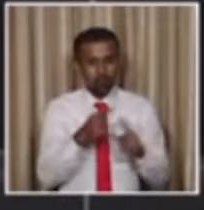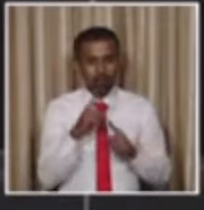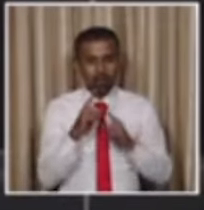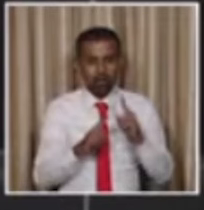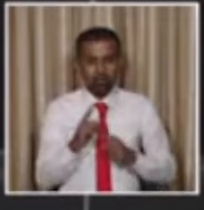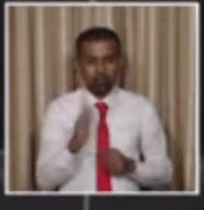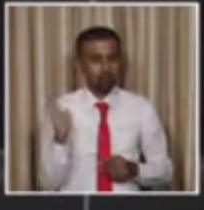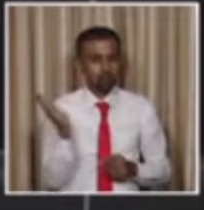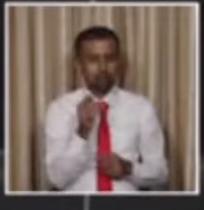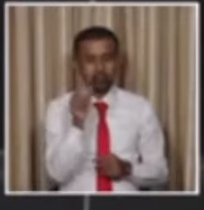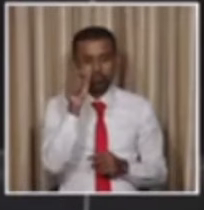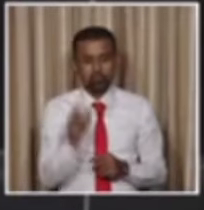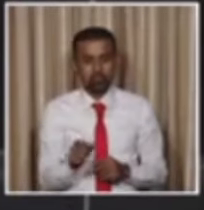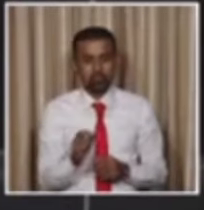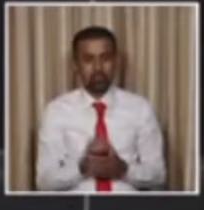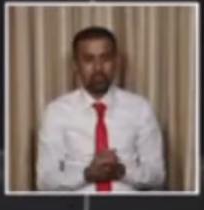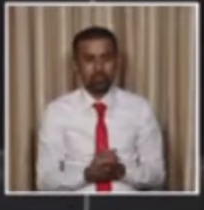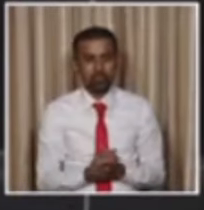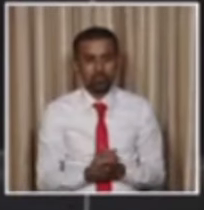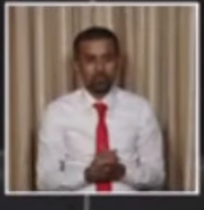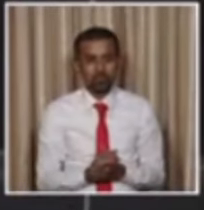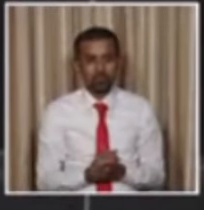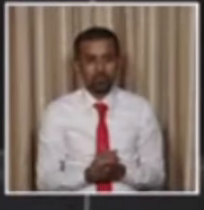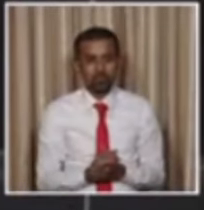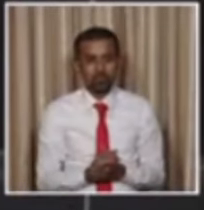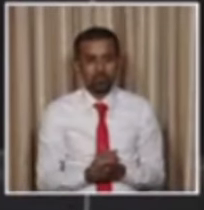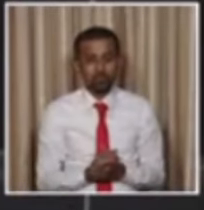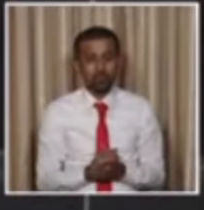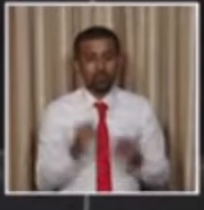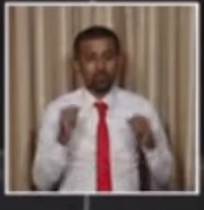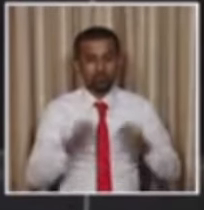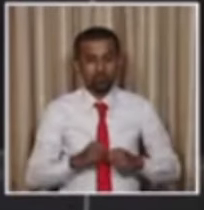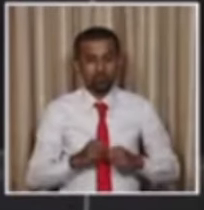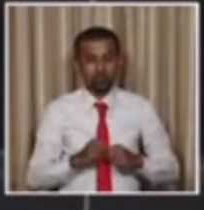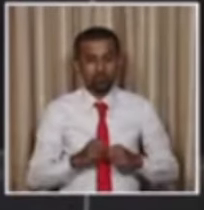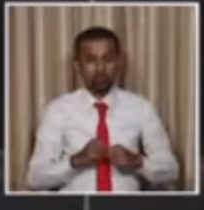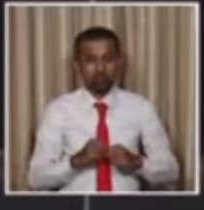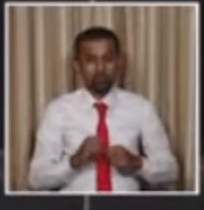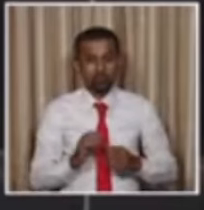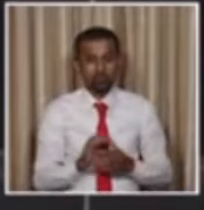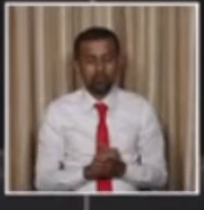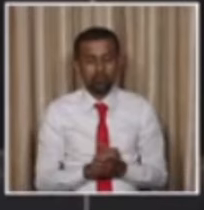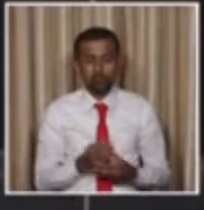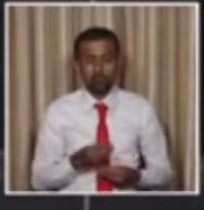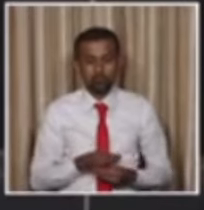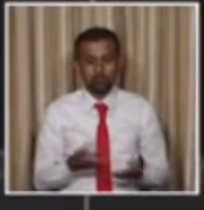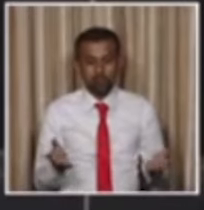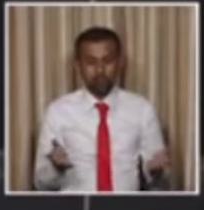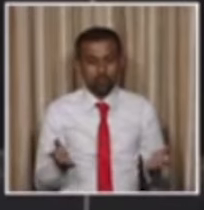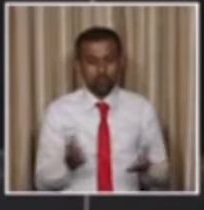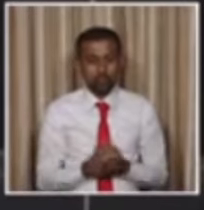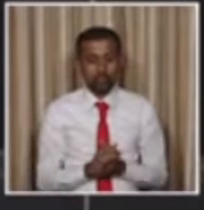කතා කරන කිසිවෙකට අමතක කරන්න බෑ. මුළු රටම කඩාවැටලා ජනාධිපතිතුමා රට හැරලා ගිහිල්ලා